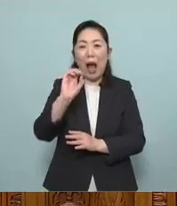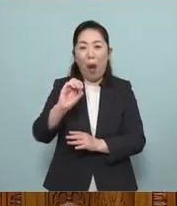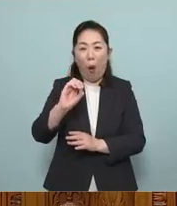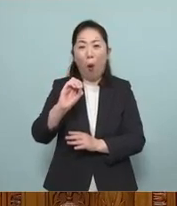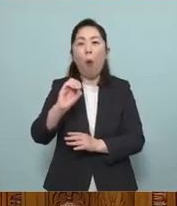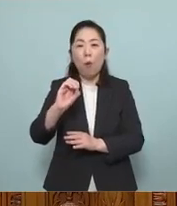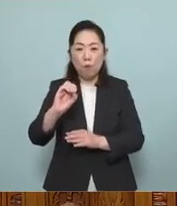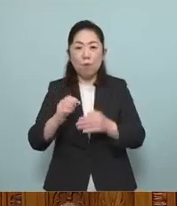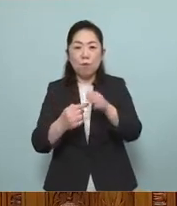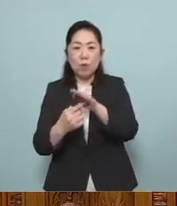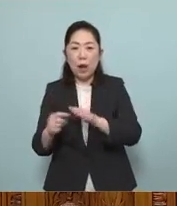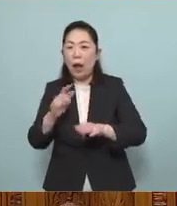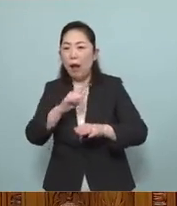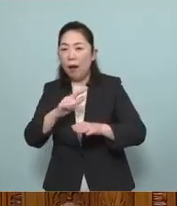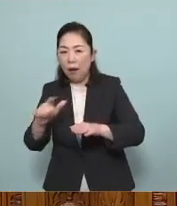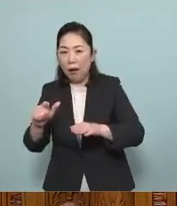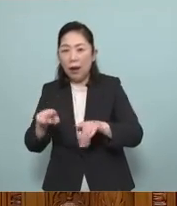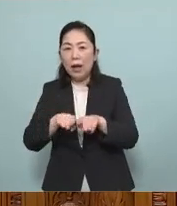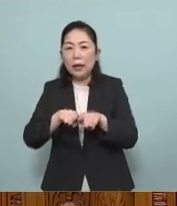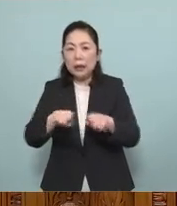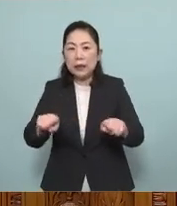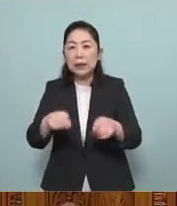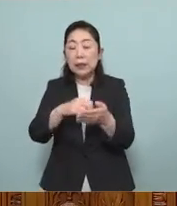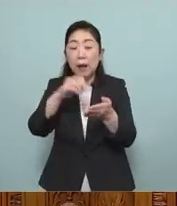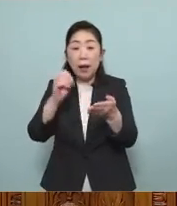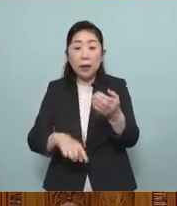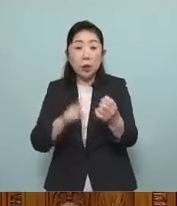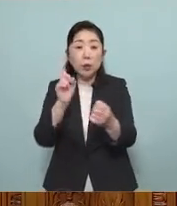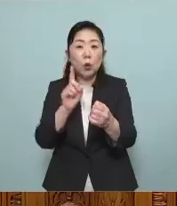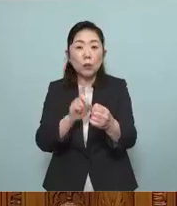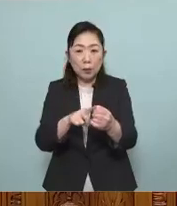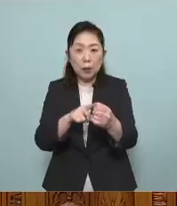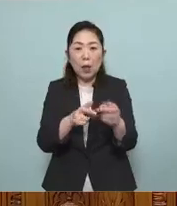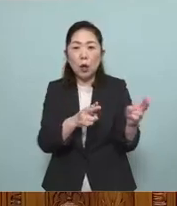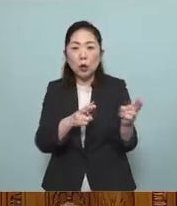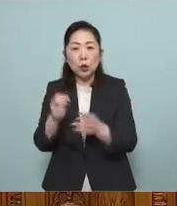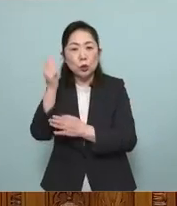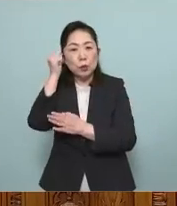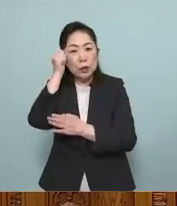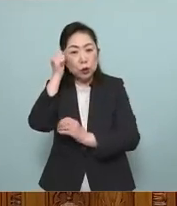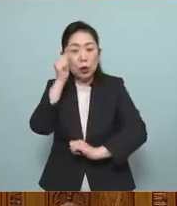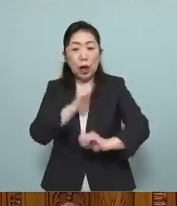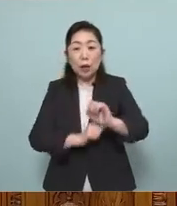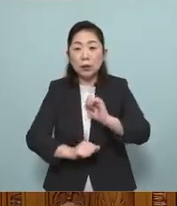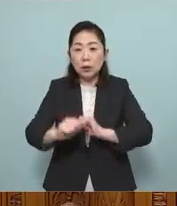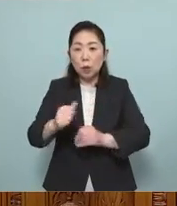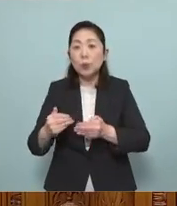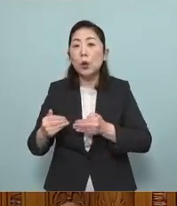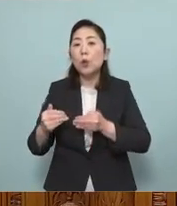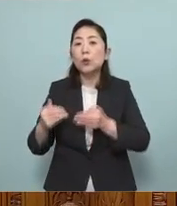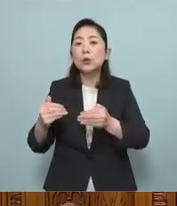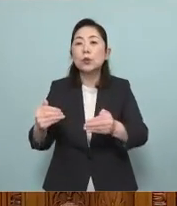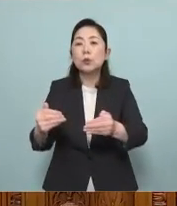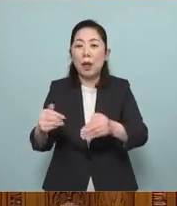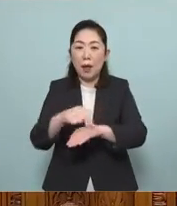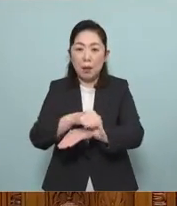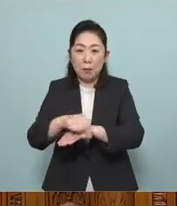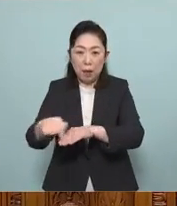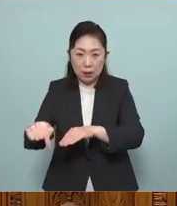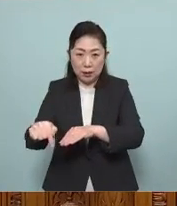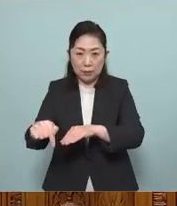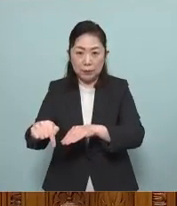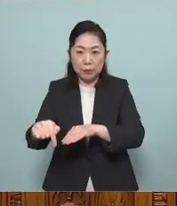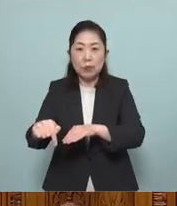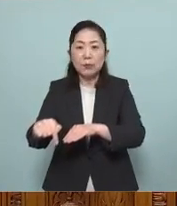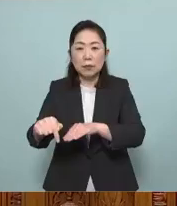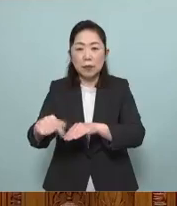拠点の避難指示解除に向けた準備宿泊の取り組みを進めます。被災者